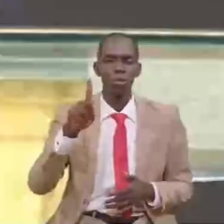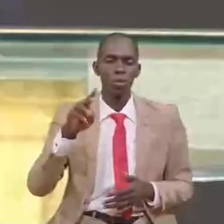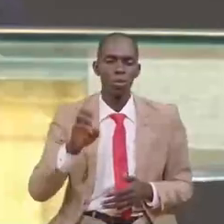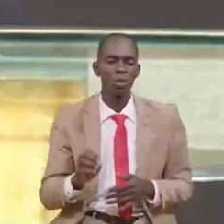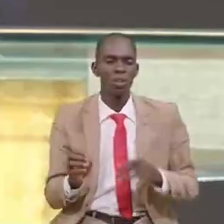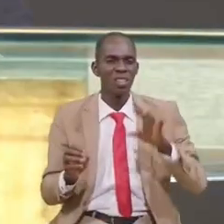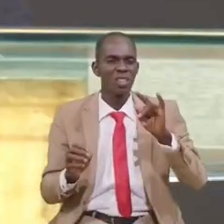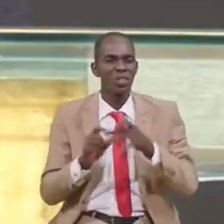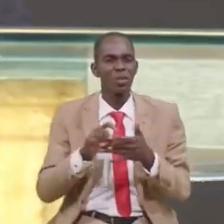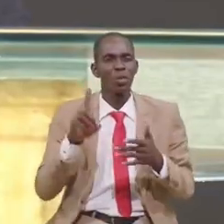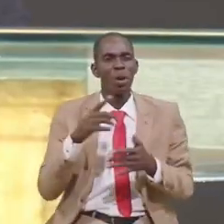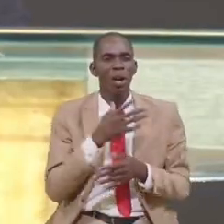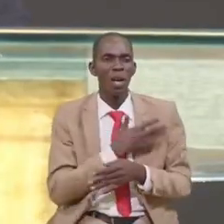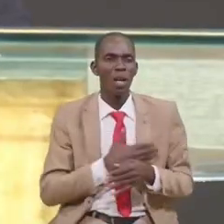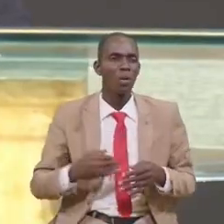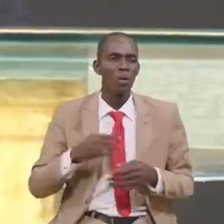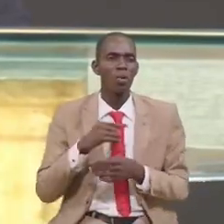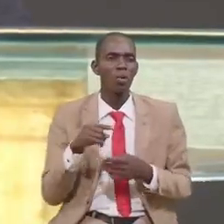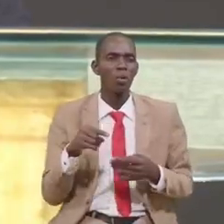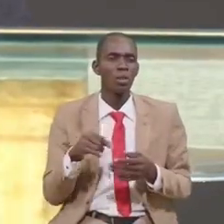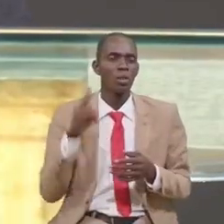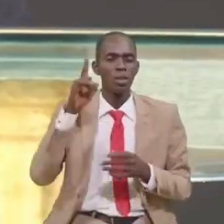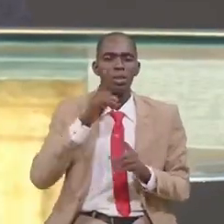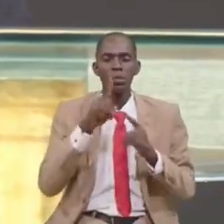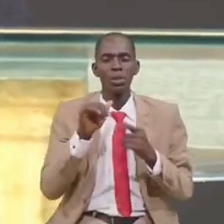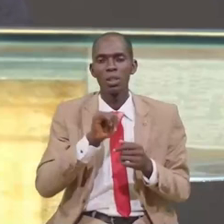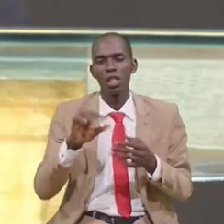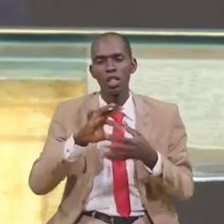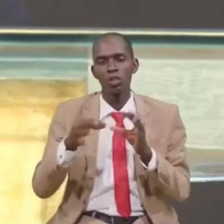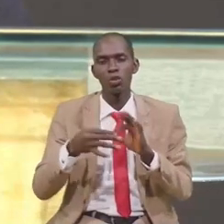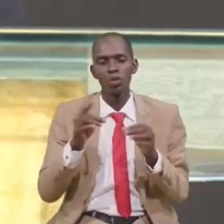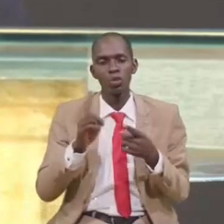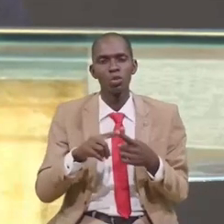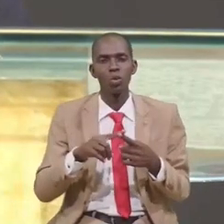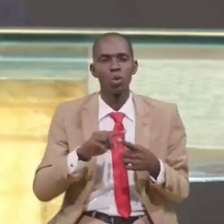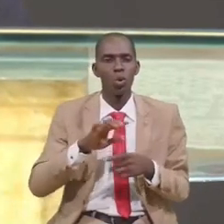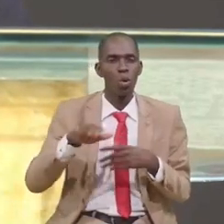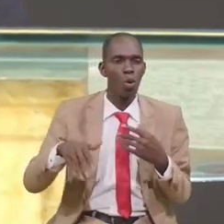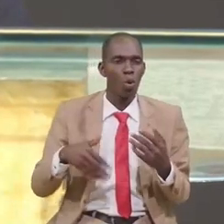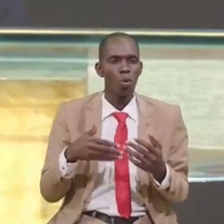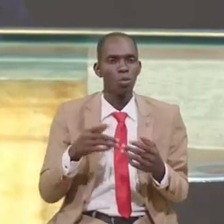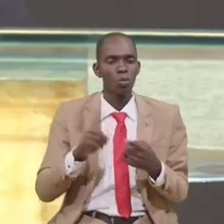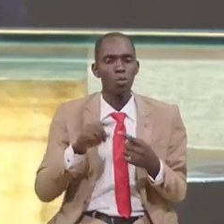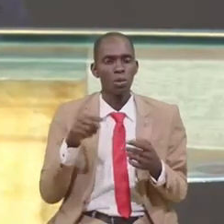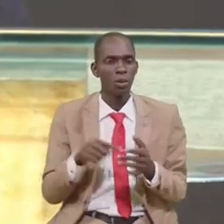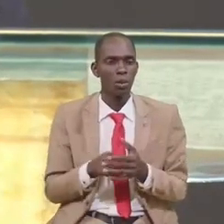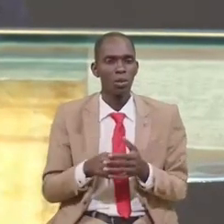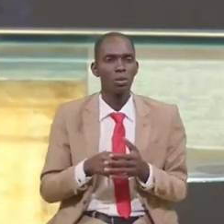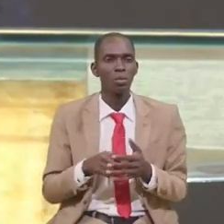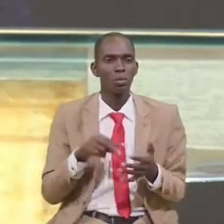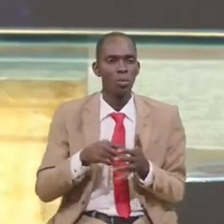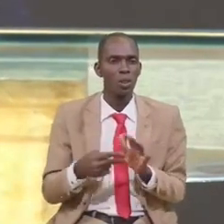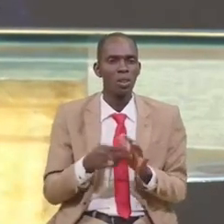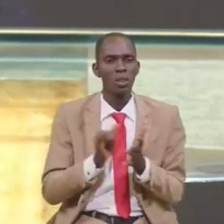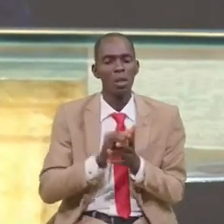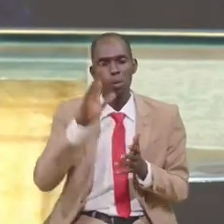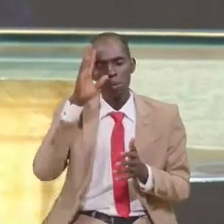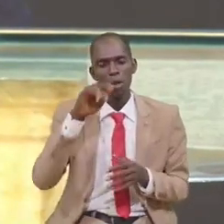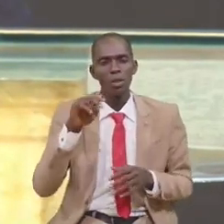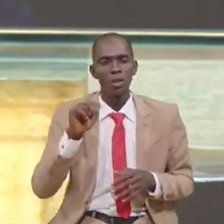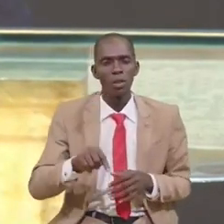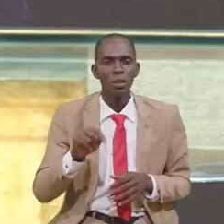Jésus leur adressa une parabole pour montrer qu'il faut toujours prier. Beaucoup de défis, qu'il faut toujours prier.